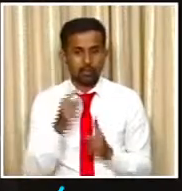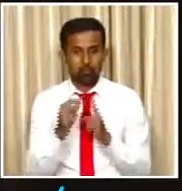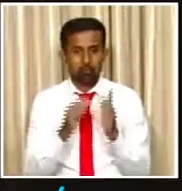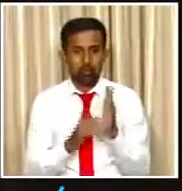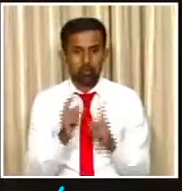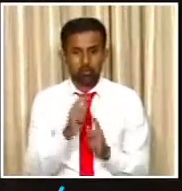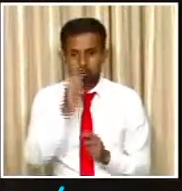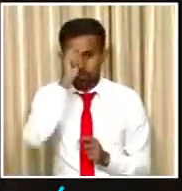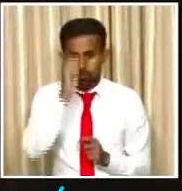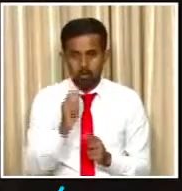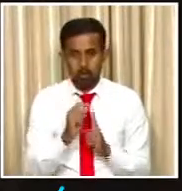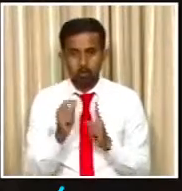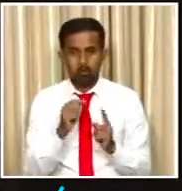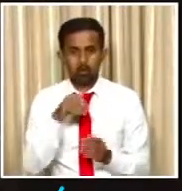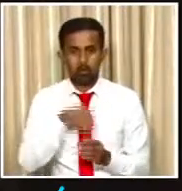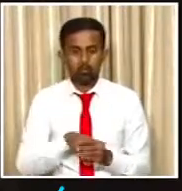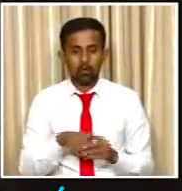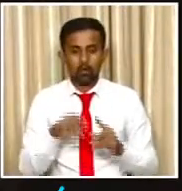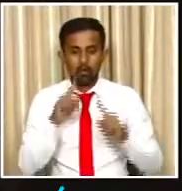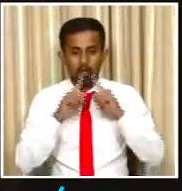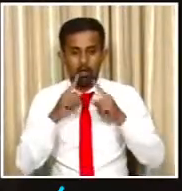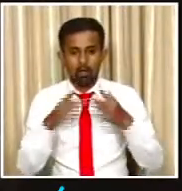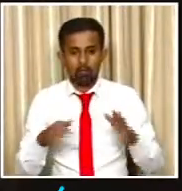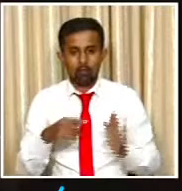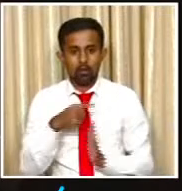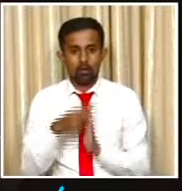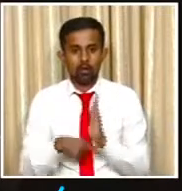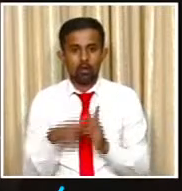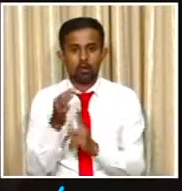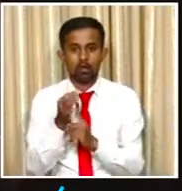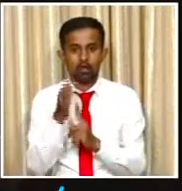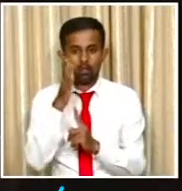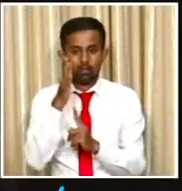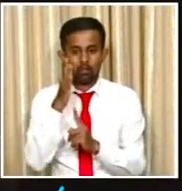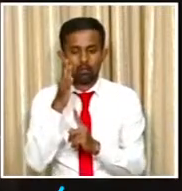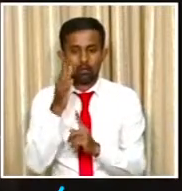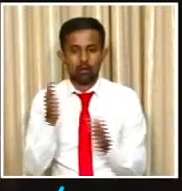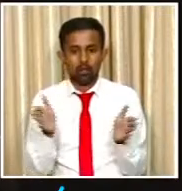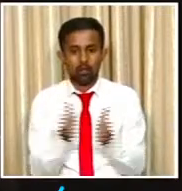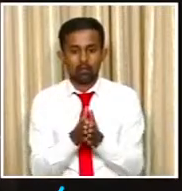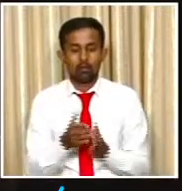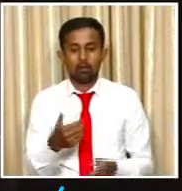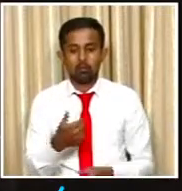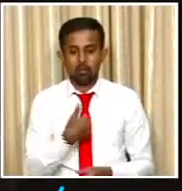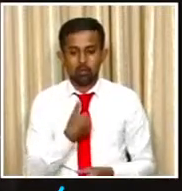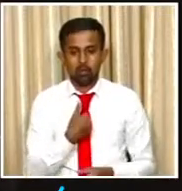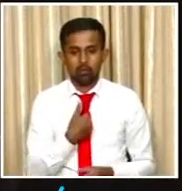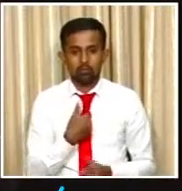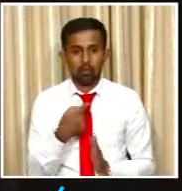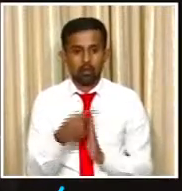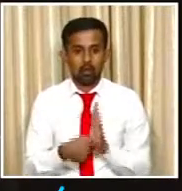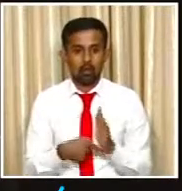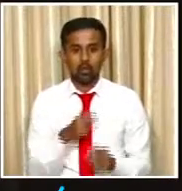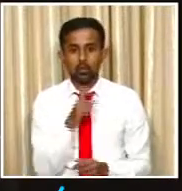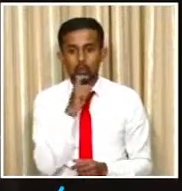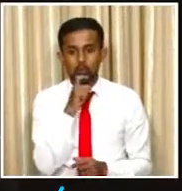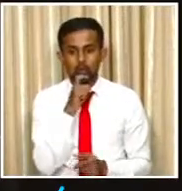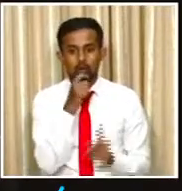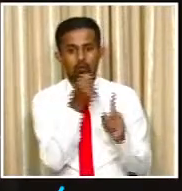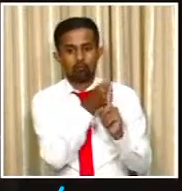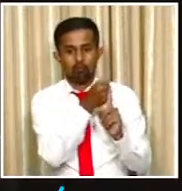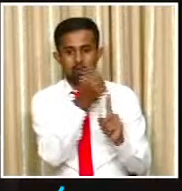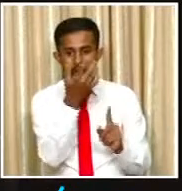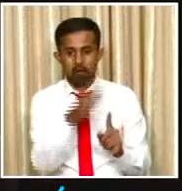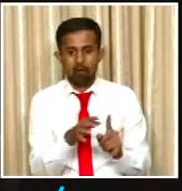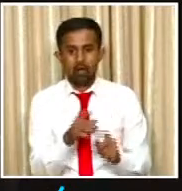මන්ත්‍රීතුමේ මේ පාර්ලිමේන්තුව තුල කතා කරා රටේ ජනාධිපති සහ ඇතුළුව මම මේ රටේ අධිකරණයකට බලපෑම්